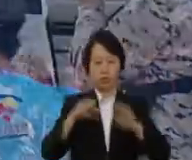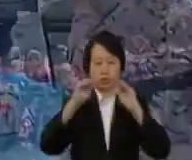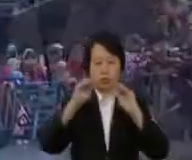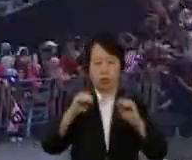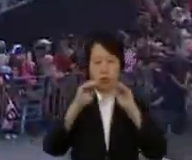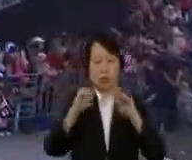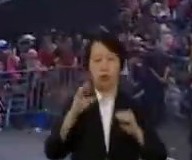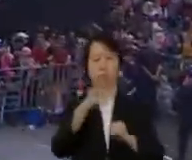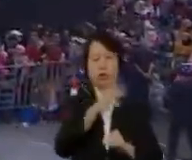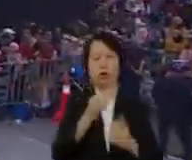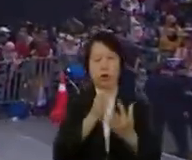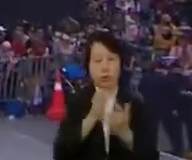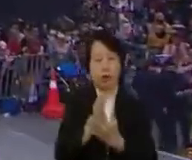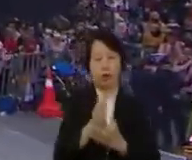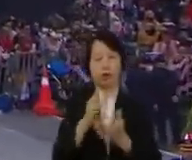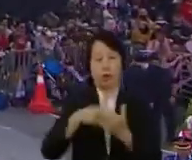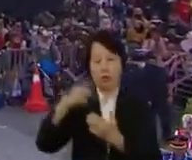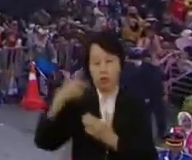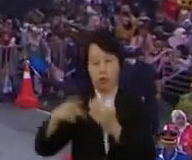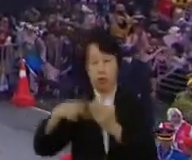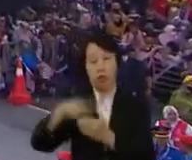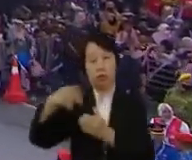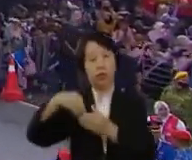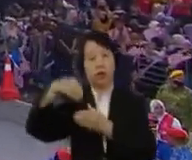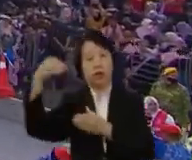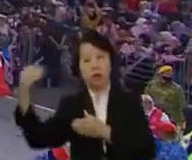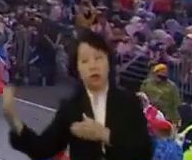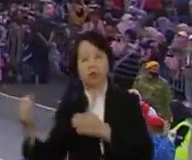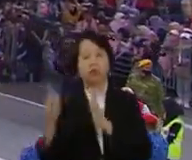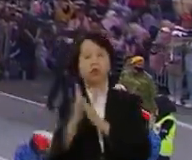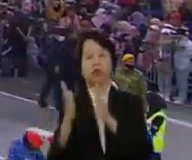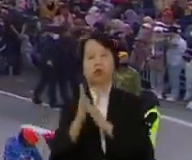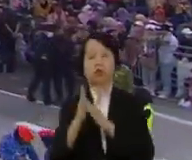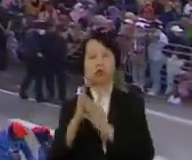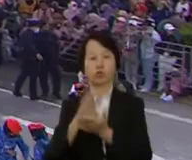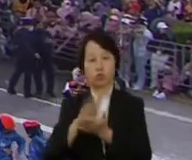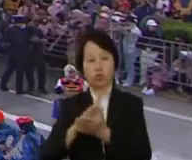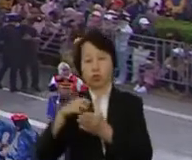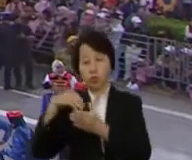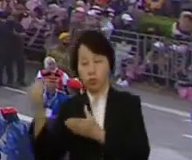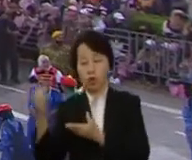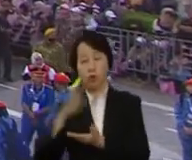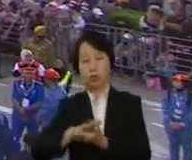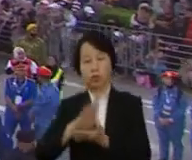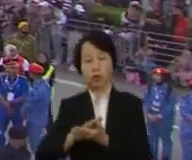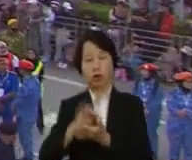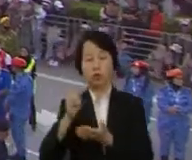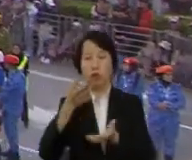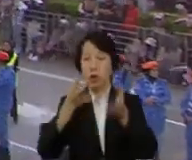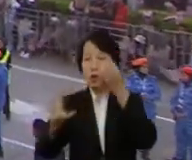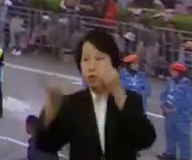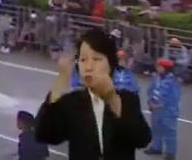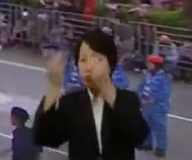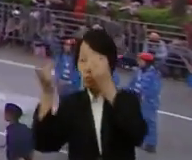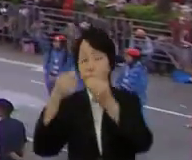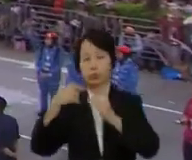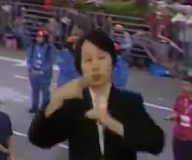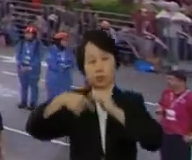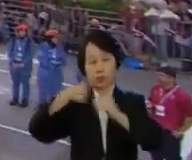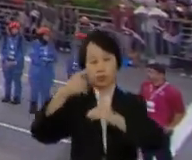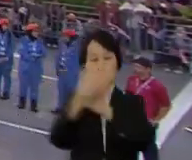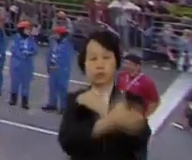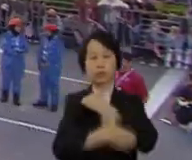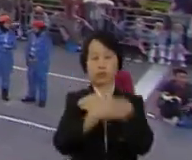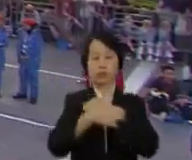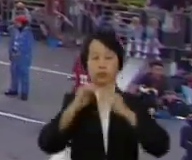sekolah, malah menerusi acara-acara di luar sekolah. Seperti inilah mereka dapat menimba ilmu berkaitan dengan negara